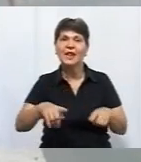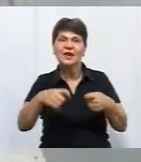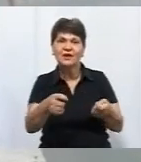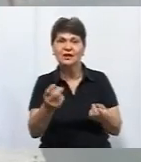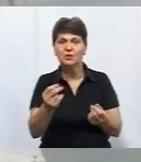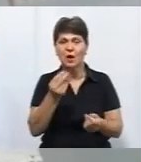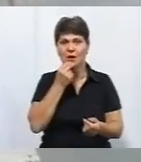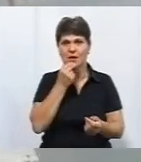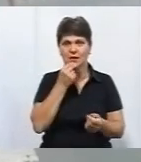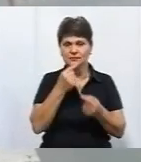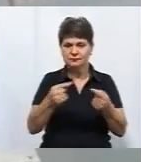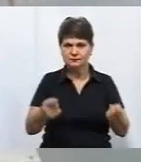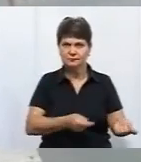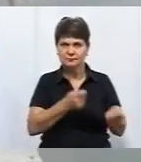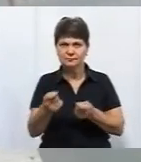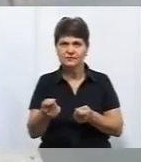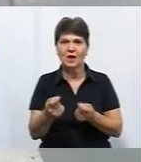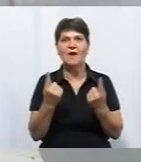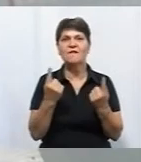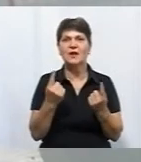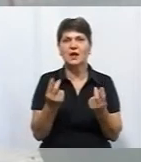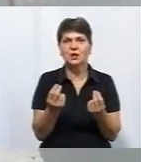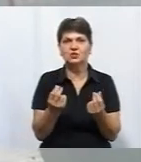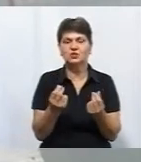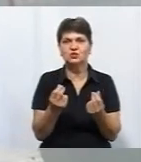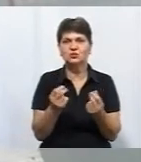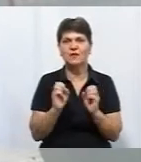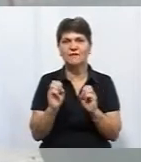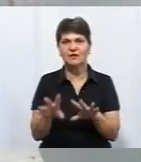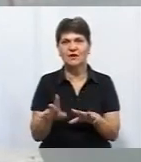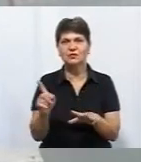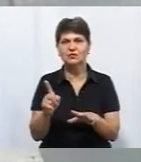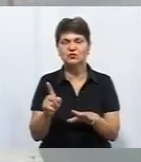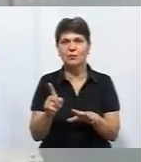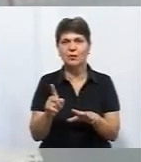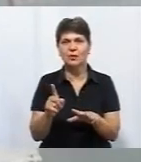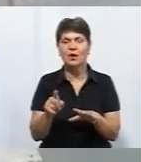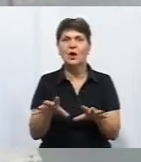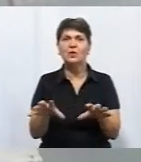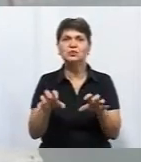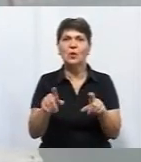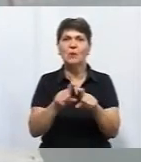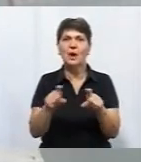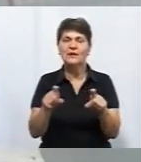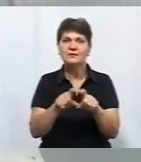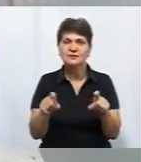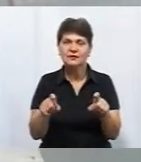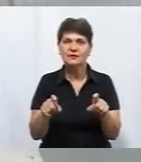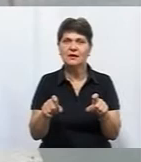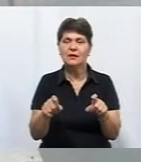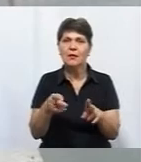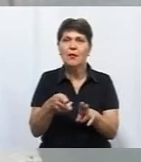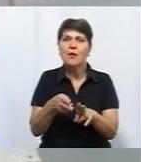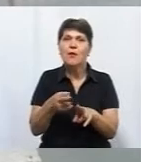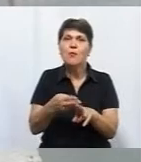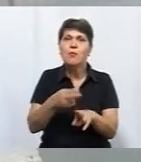корм. Деяку суму ми віддали, щоб закрити борги, тому що в зоомагазини, тому що притулки беруть в борг